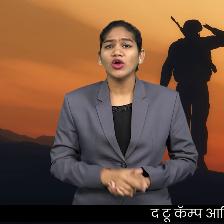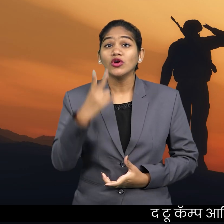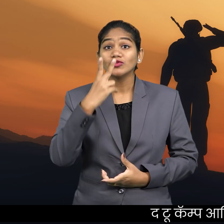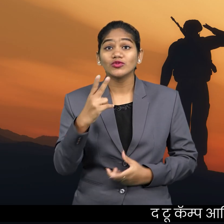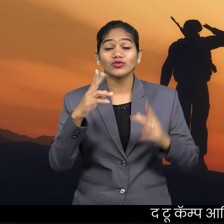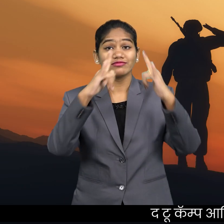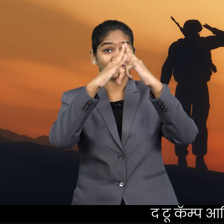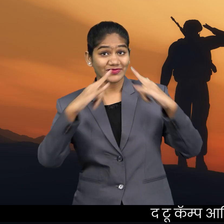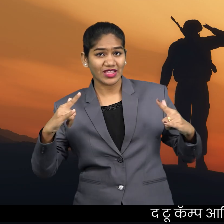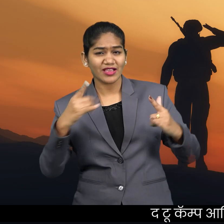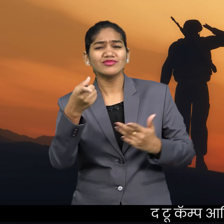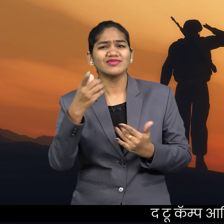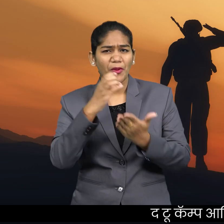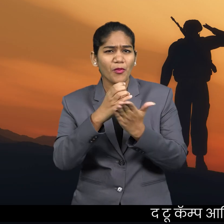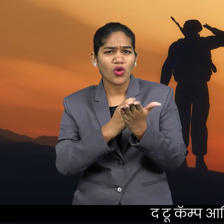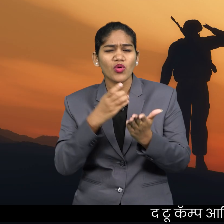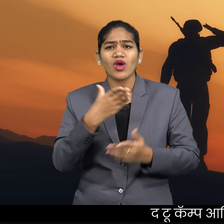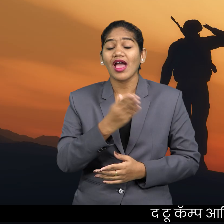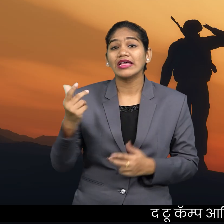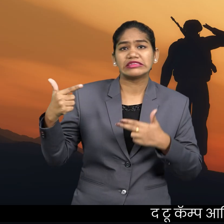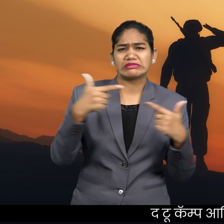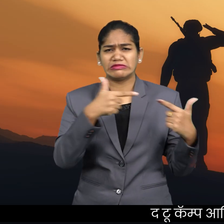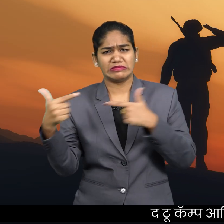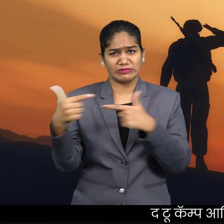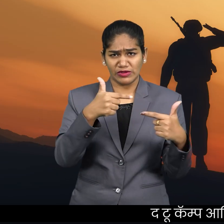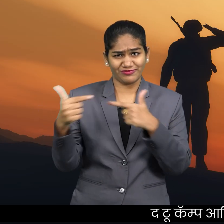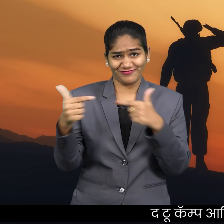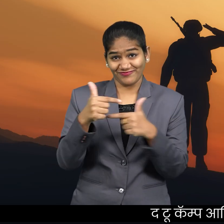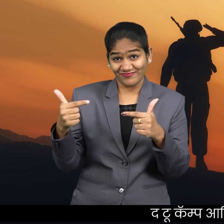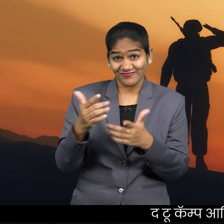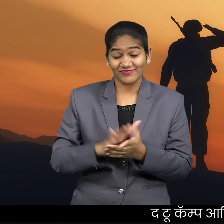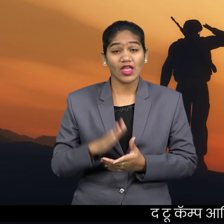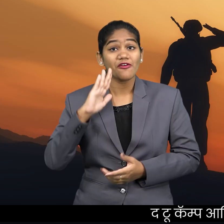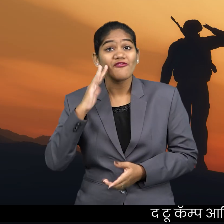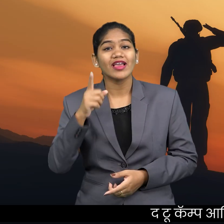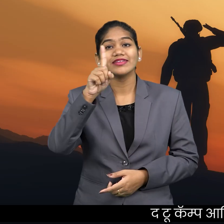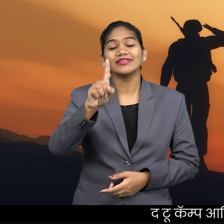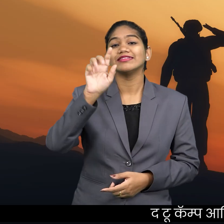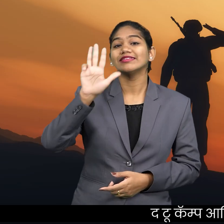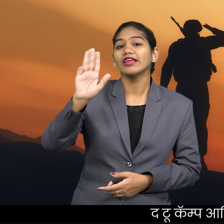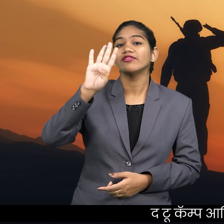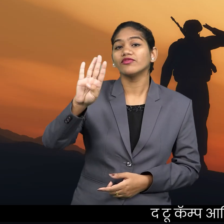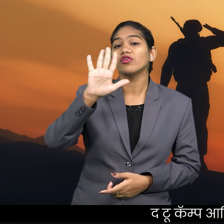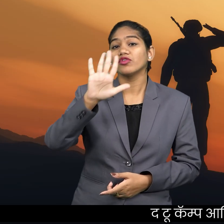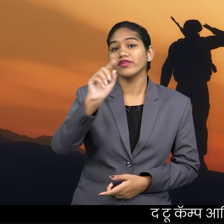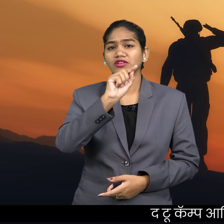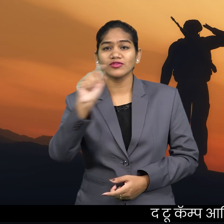द टू कॅम्प आणि शीतयुद्ध 1945 ते 1991.